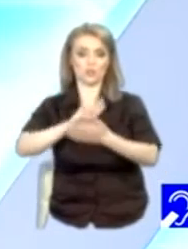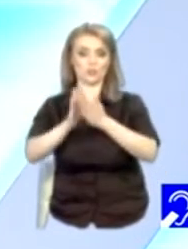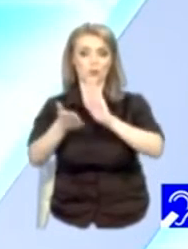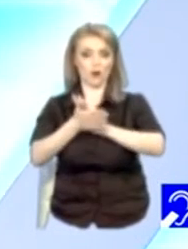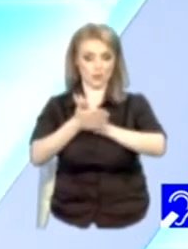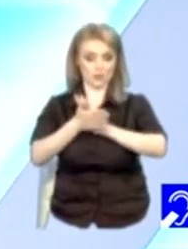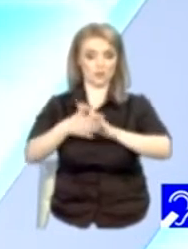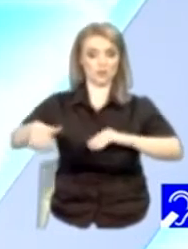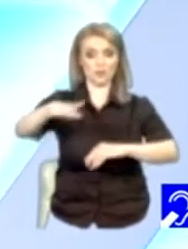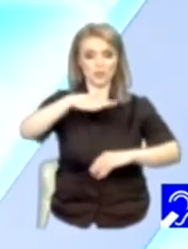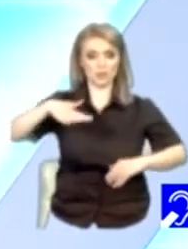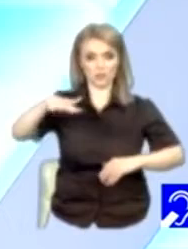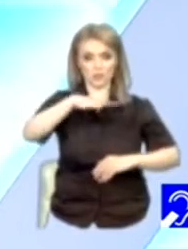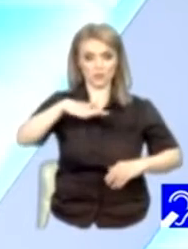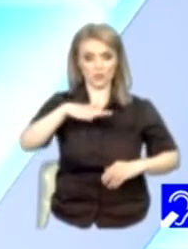și,